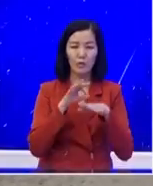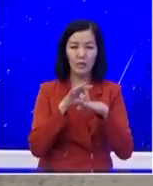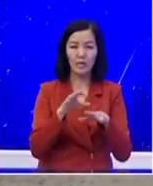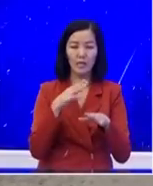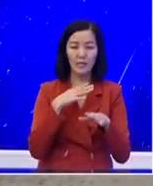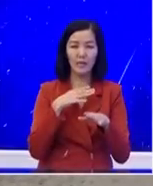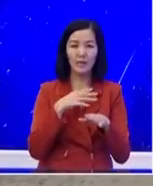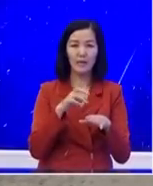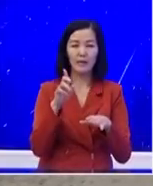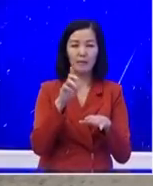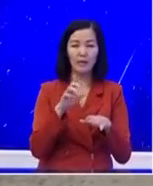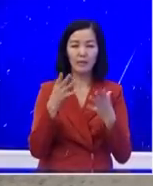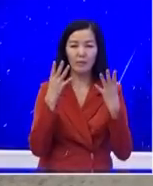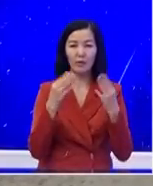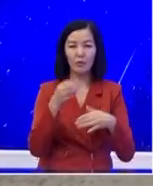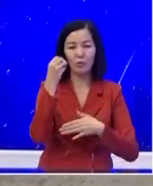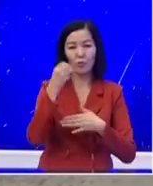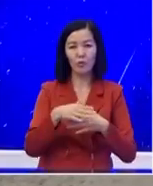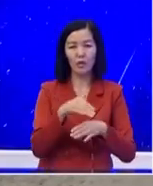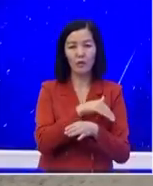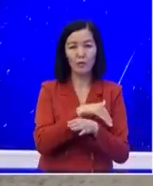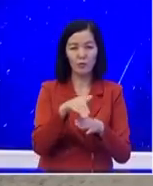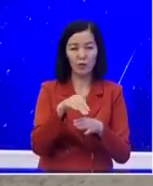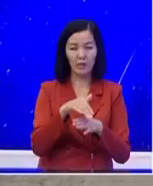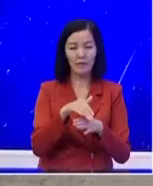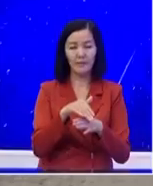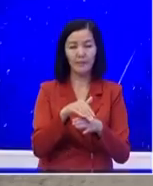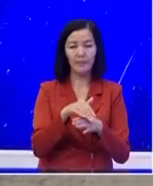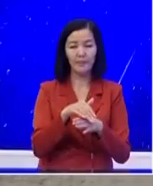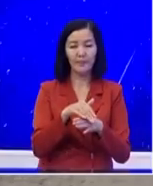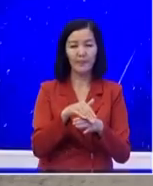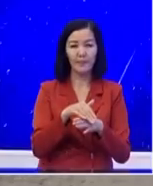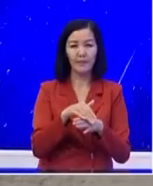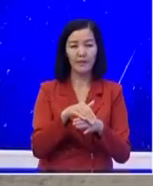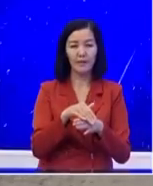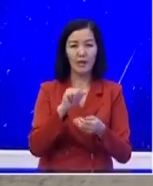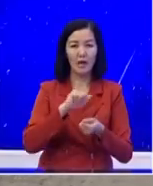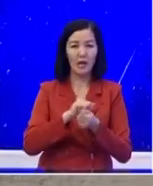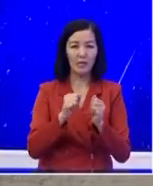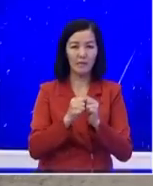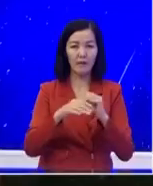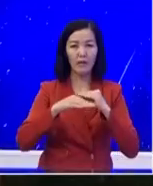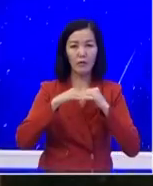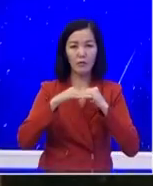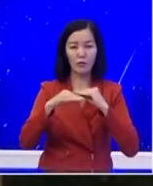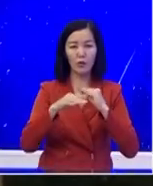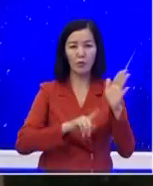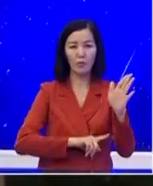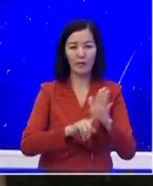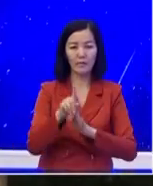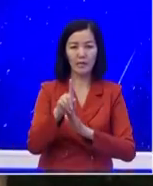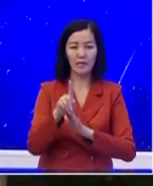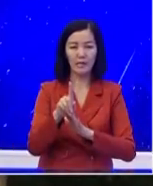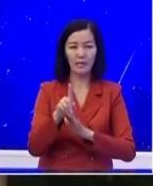Бейсенбі күндері жаңағы орталық көшеге Аманжол көшесіне асфальт төселу басталады. Сонымен қатар